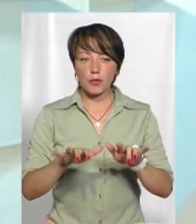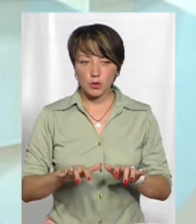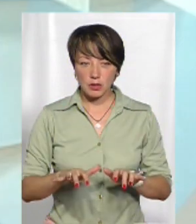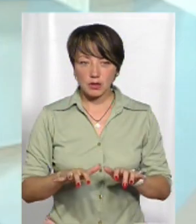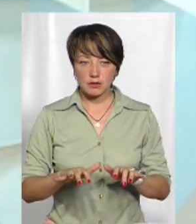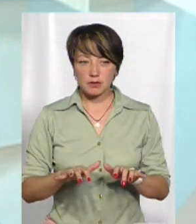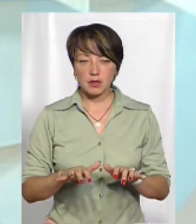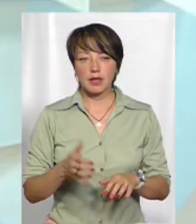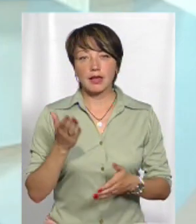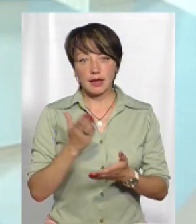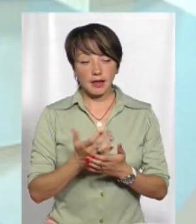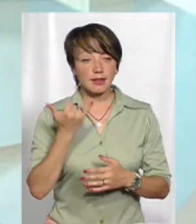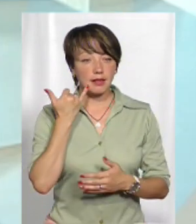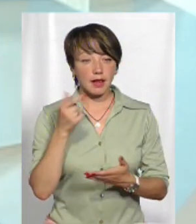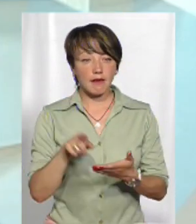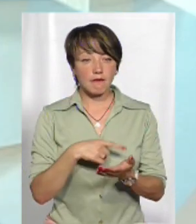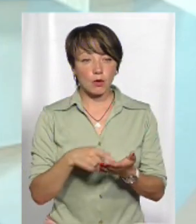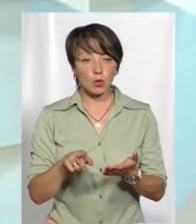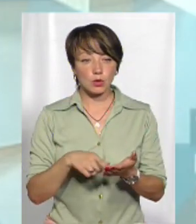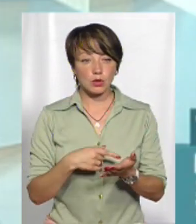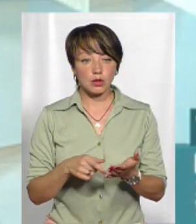комп'ютера, то є телефон.